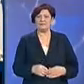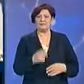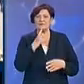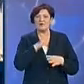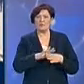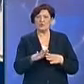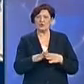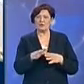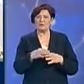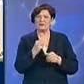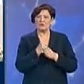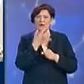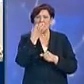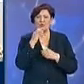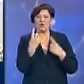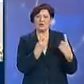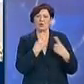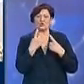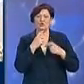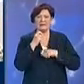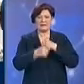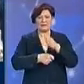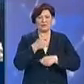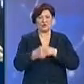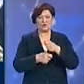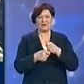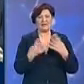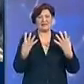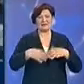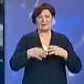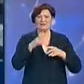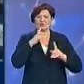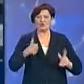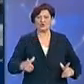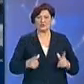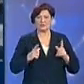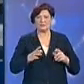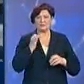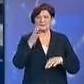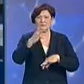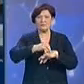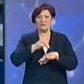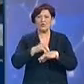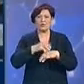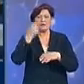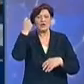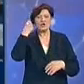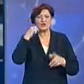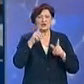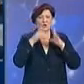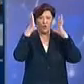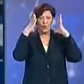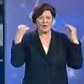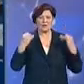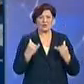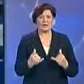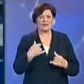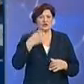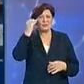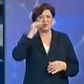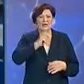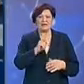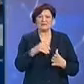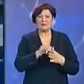načinimo bolje uslove za poslovanje, za privredu i za život. Svako obrađenje Šešelja u Hagu poruka je nama da se ne smemo